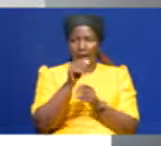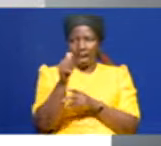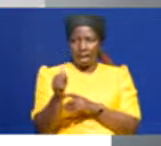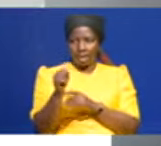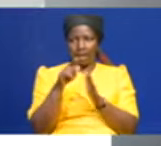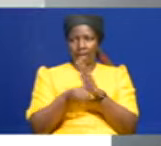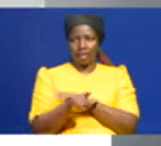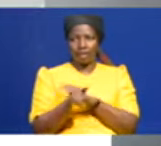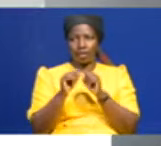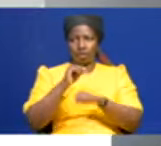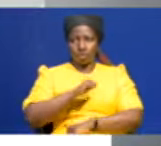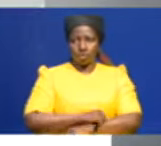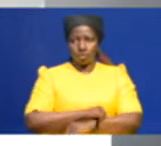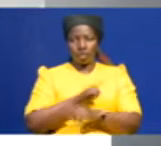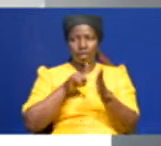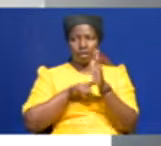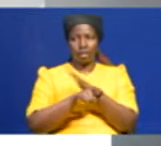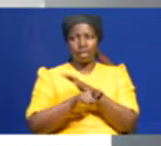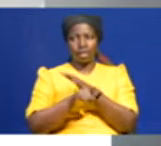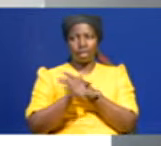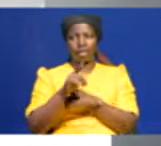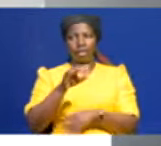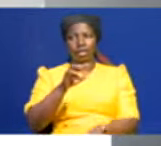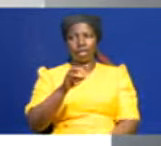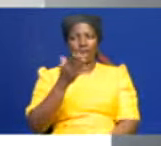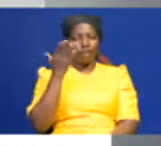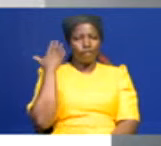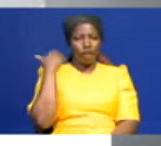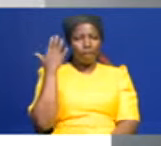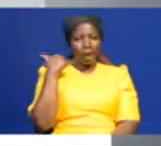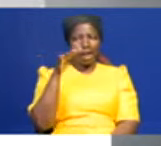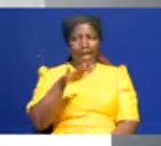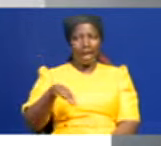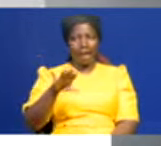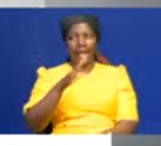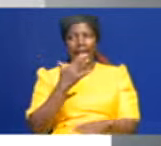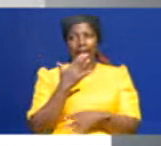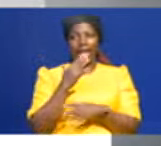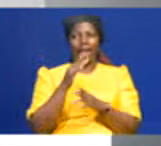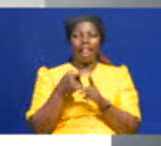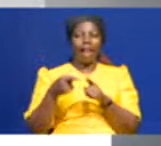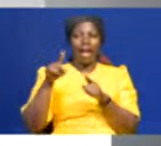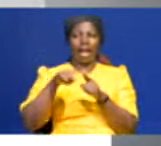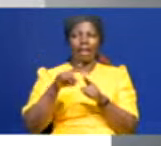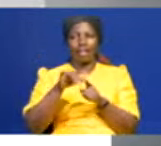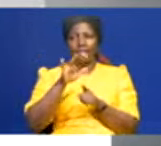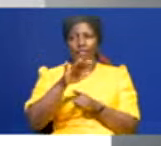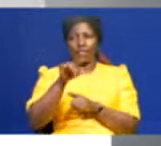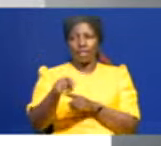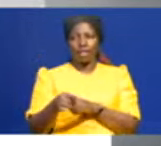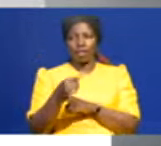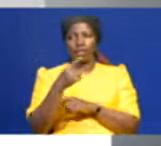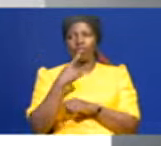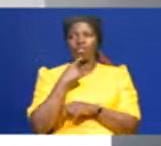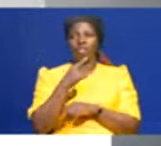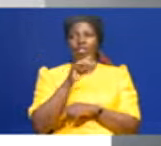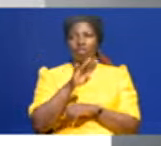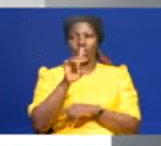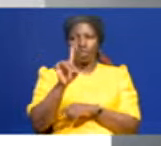katika shule zilizoko katika manispaa za zamani wakipokezwa nyongeza ya shilingi